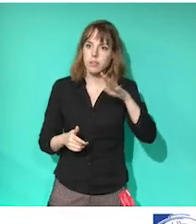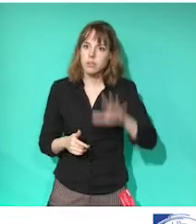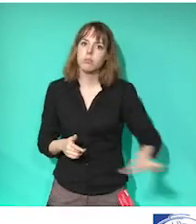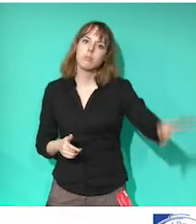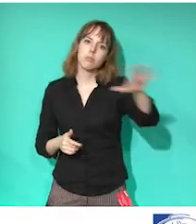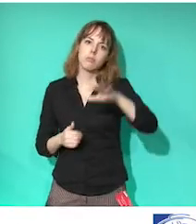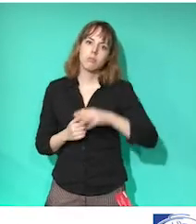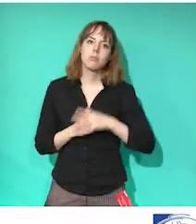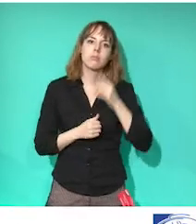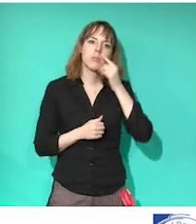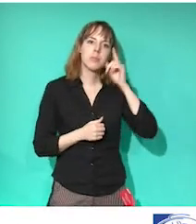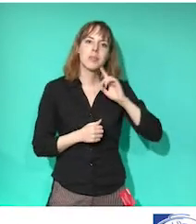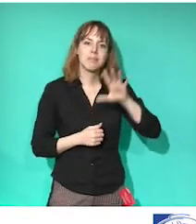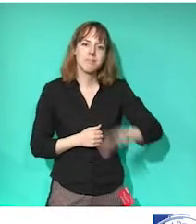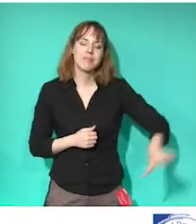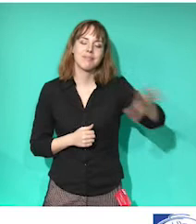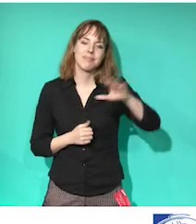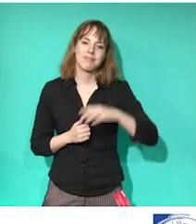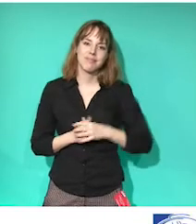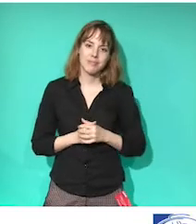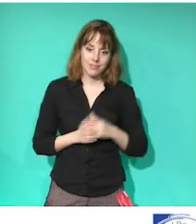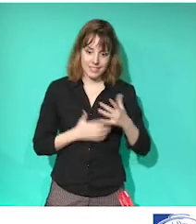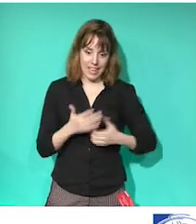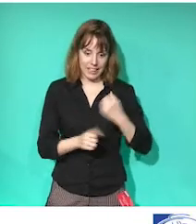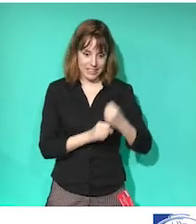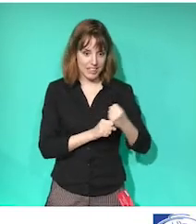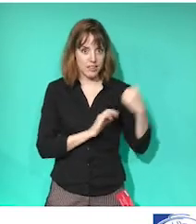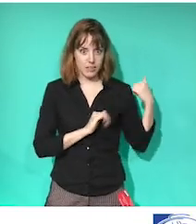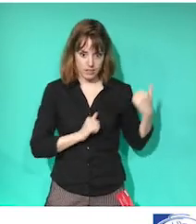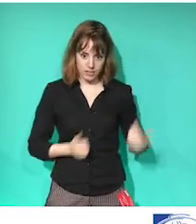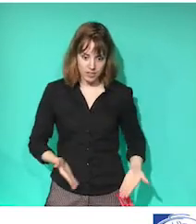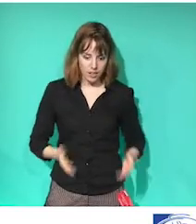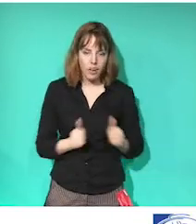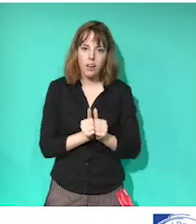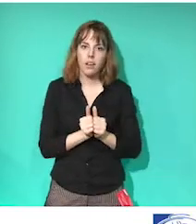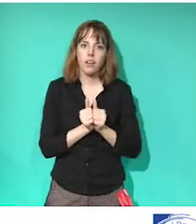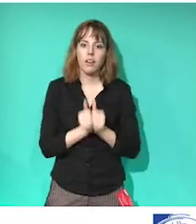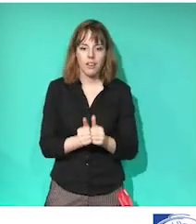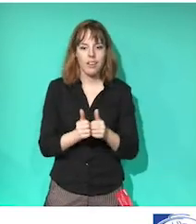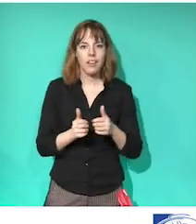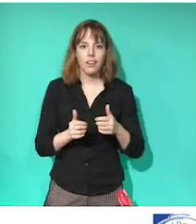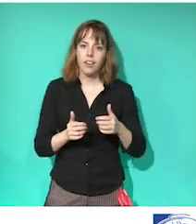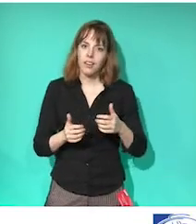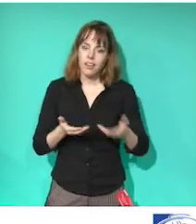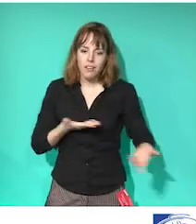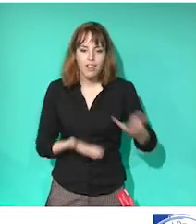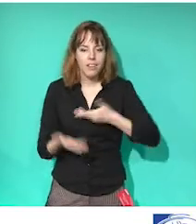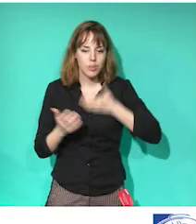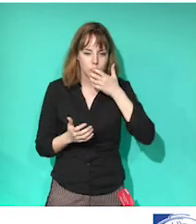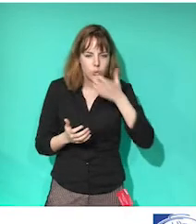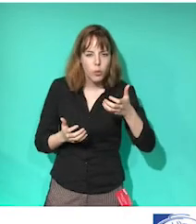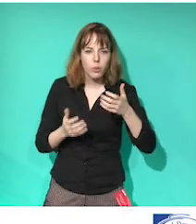et tous de cette année que nous avons passée ensemble, qui a été une année chaleureuse,